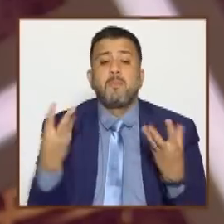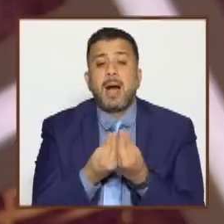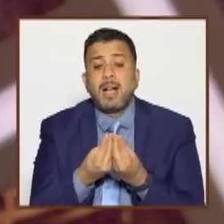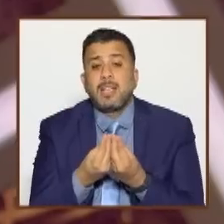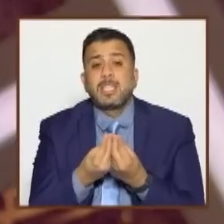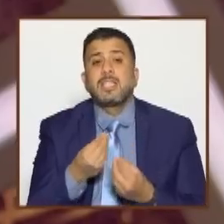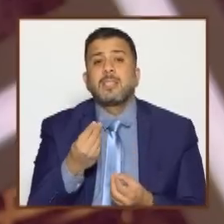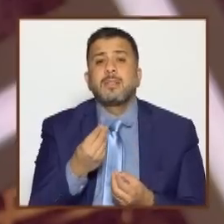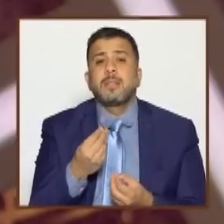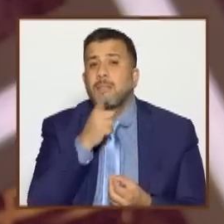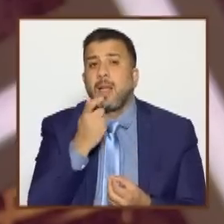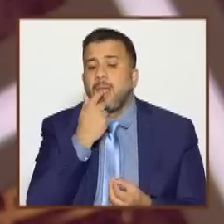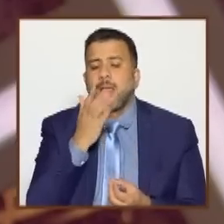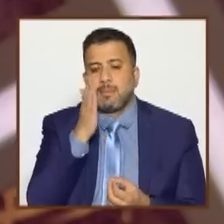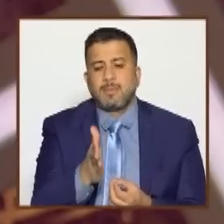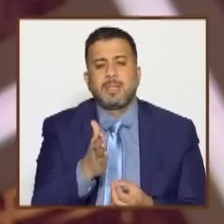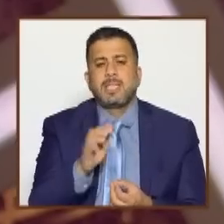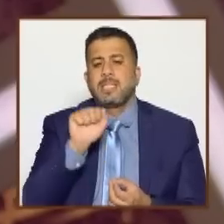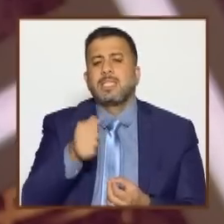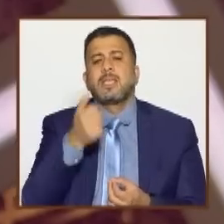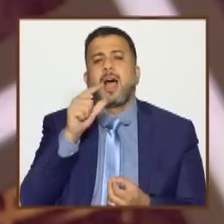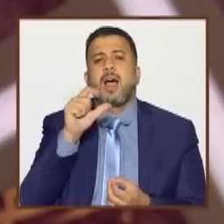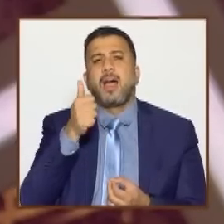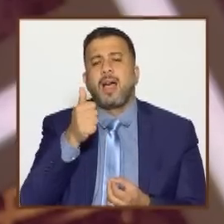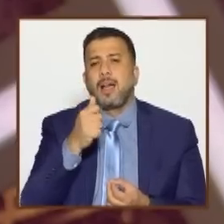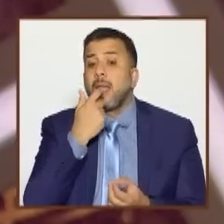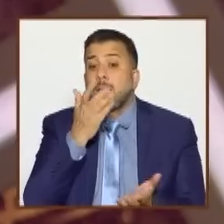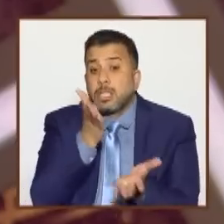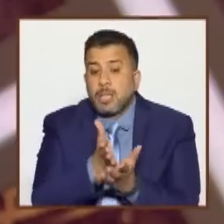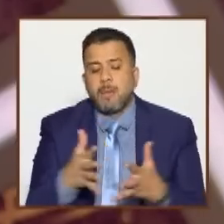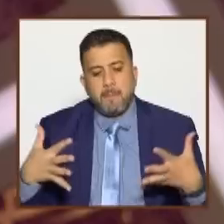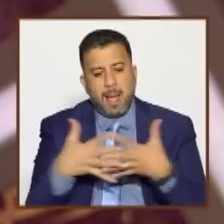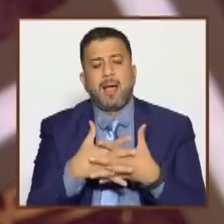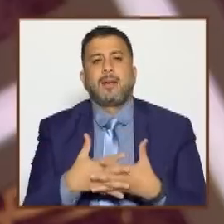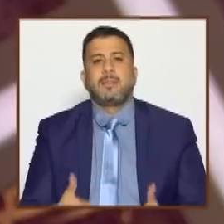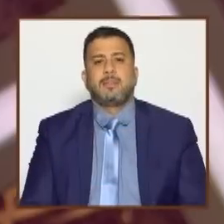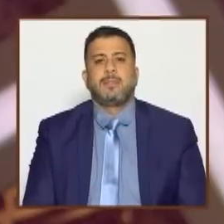وكونوا مع الصادقين. والله جل وعلا كثيرا ما